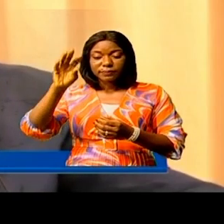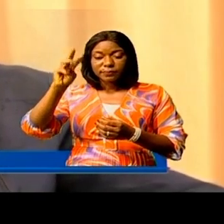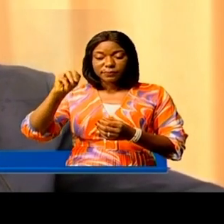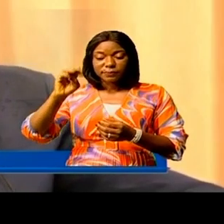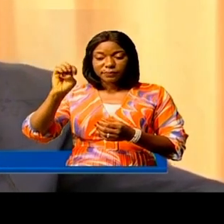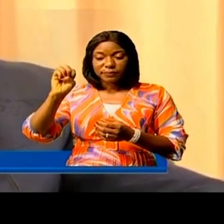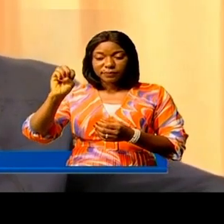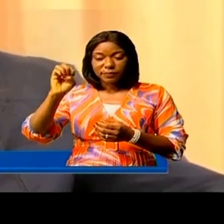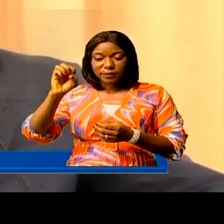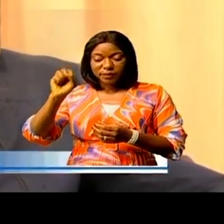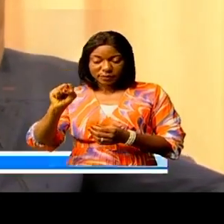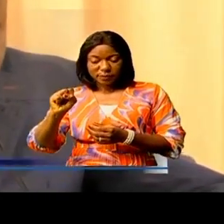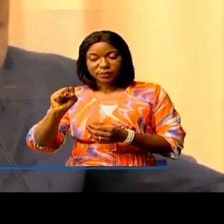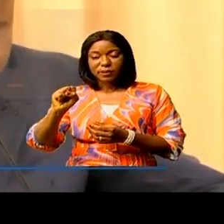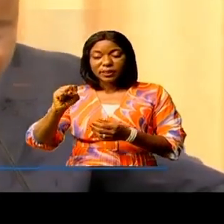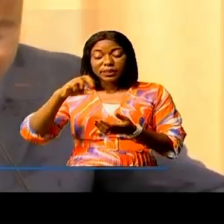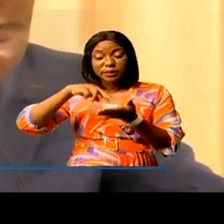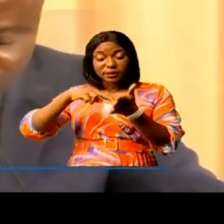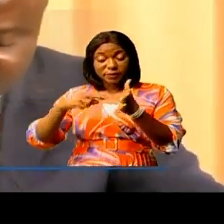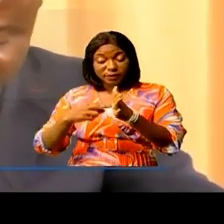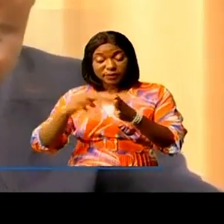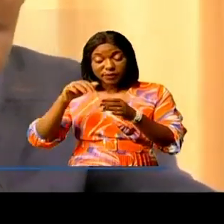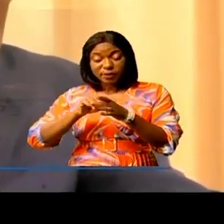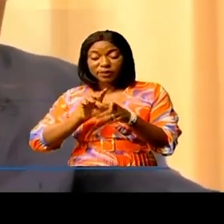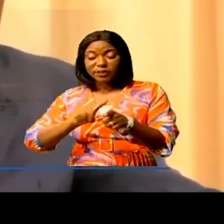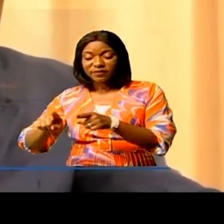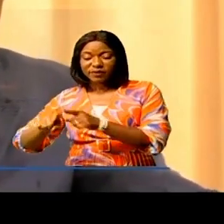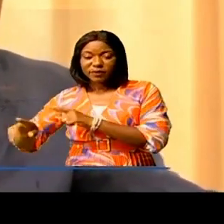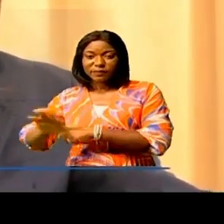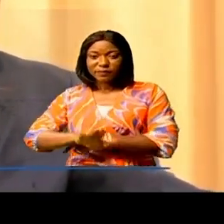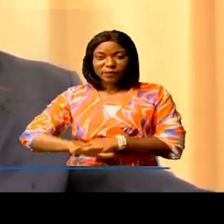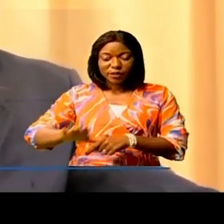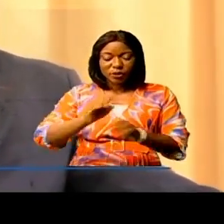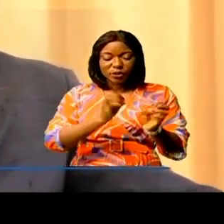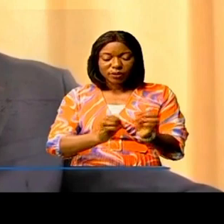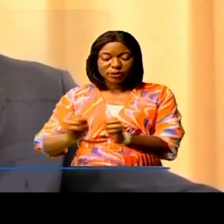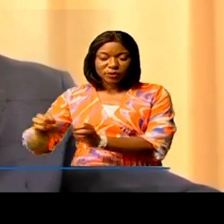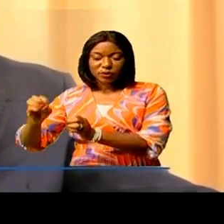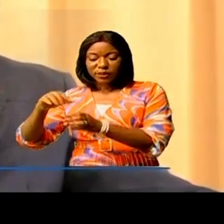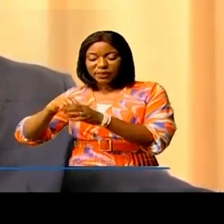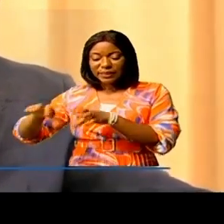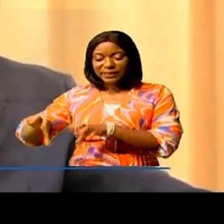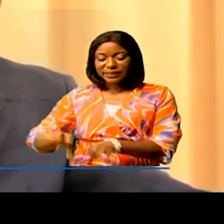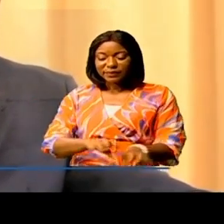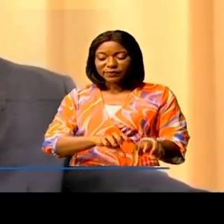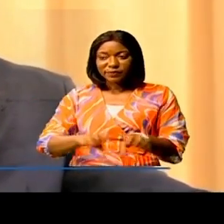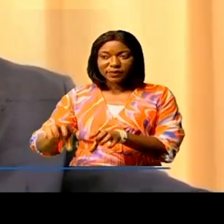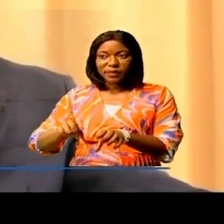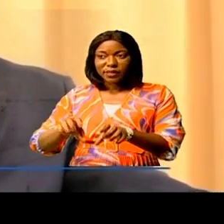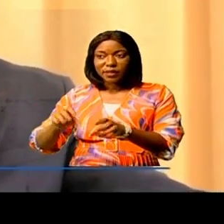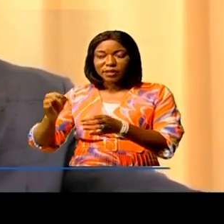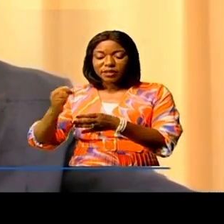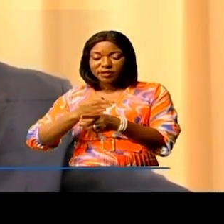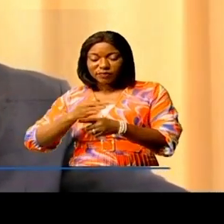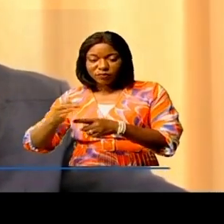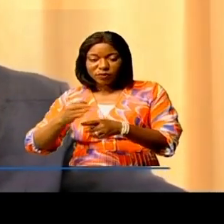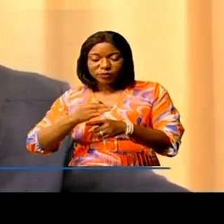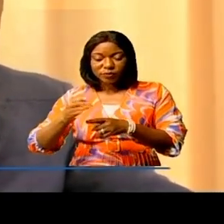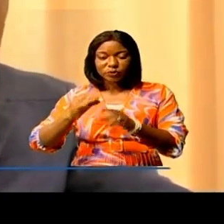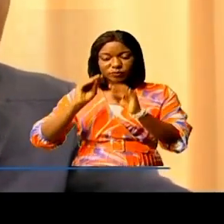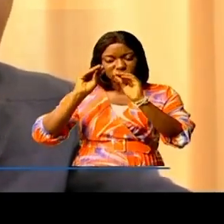intégrateurs dans différents pays au travers de l'harmonisation de nos activités dans le domaine de formation universitaire et